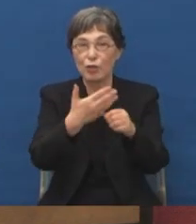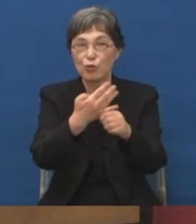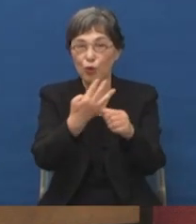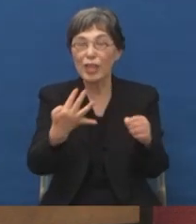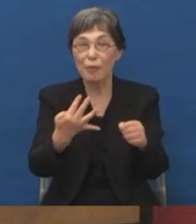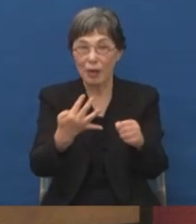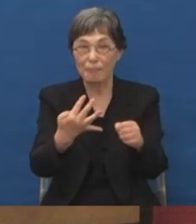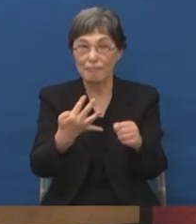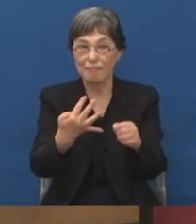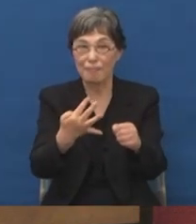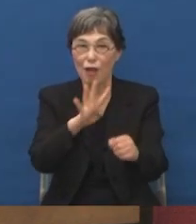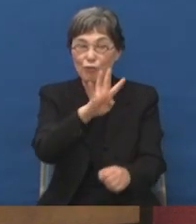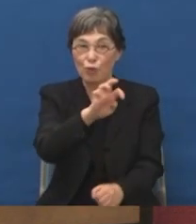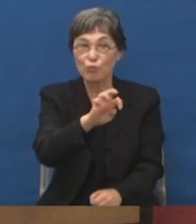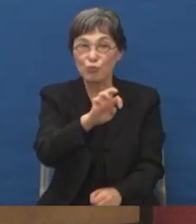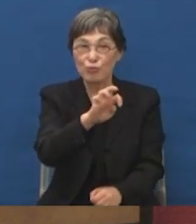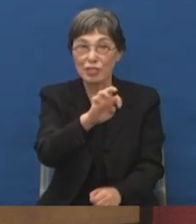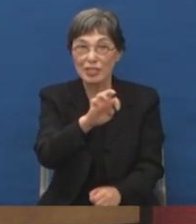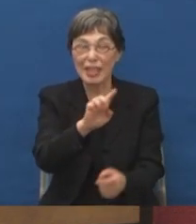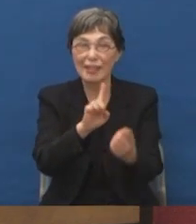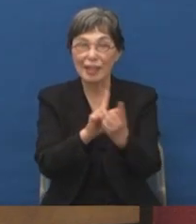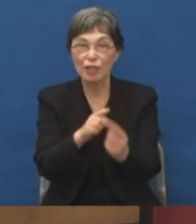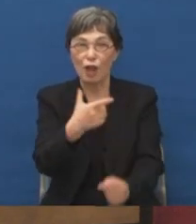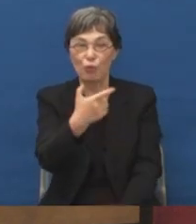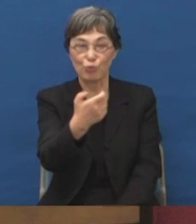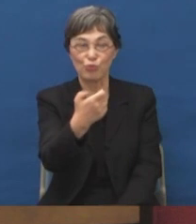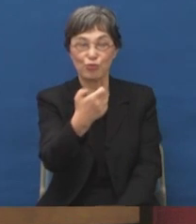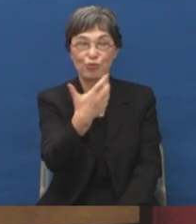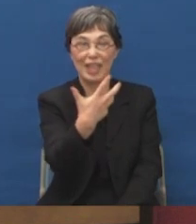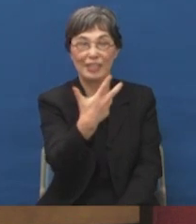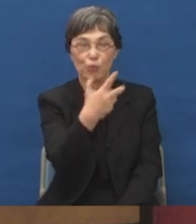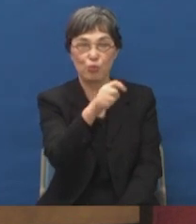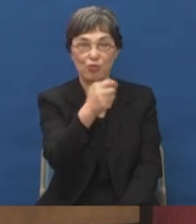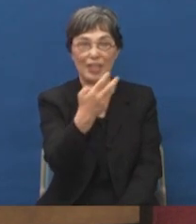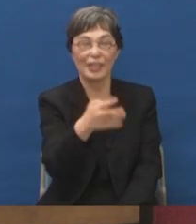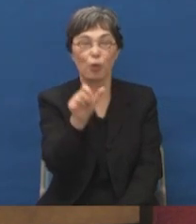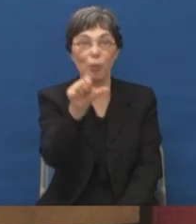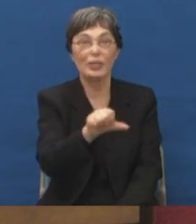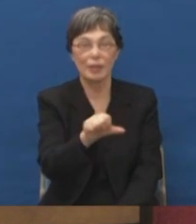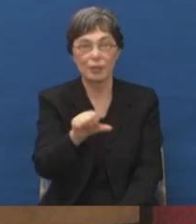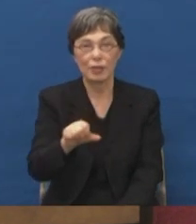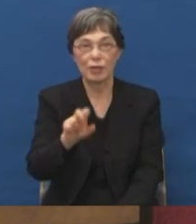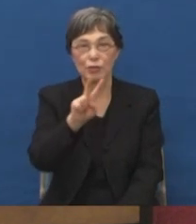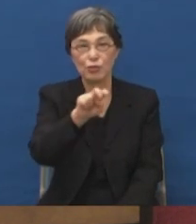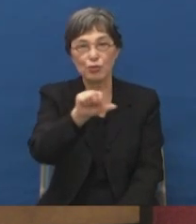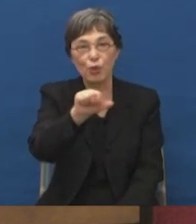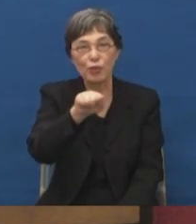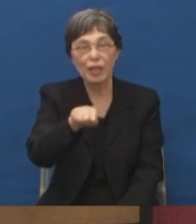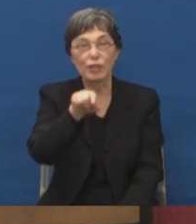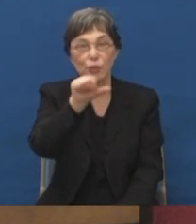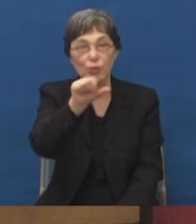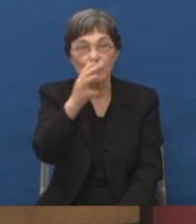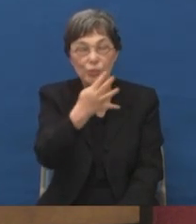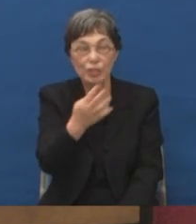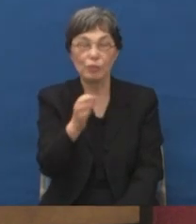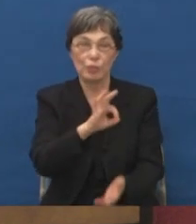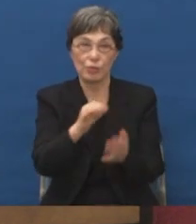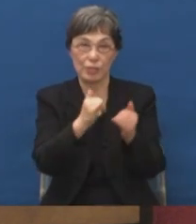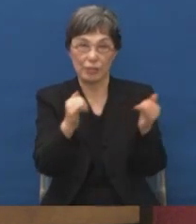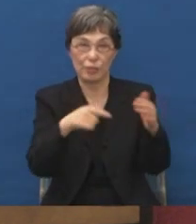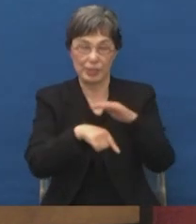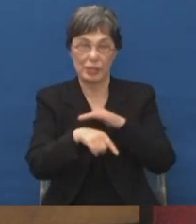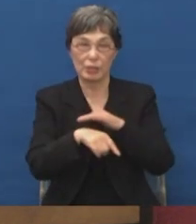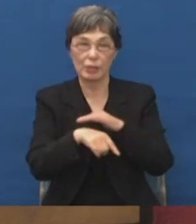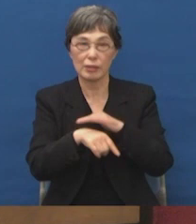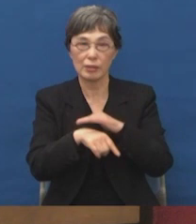は40人に対して 63.5% であり 25.4 人の利用ということになります。それ